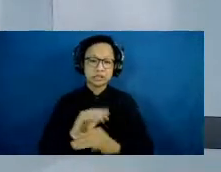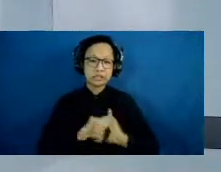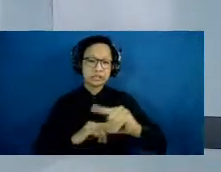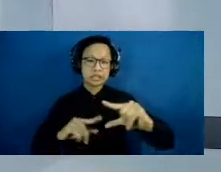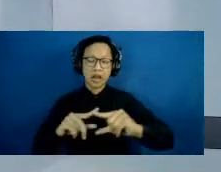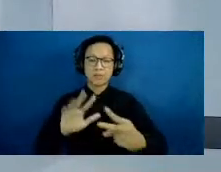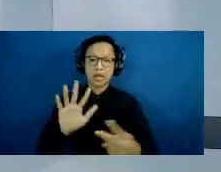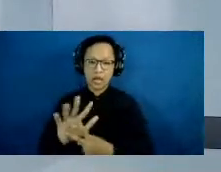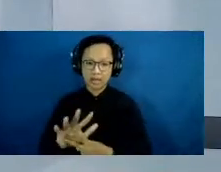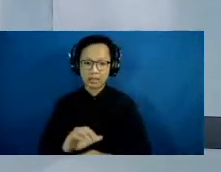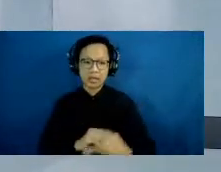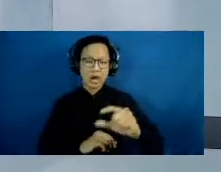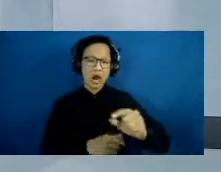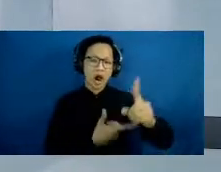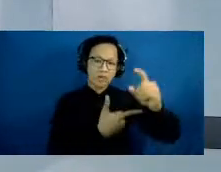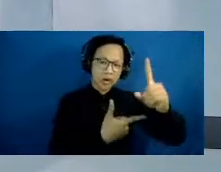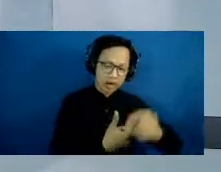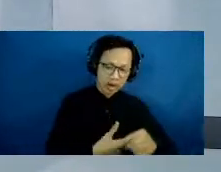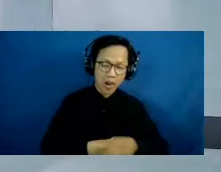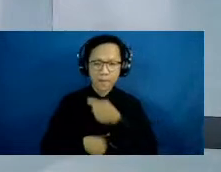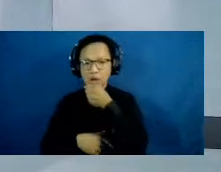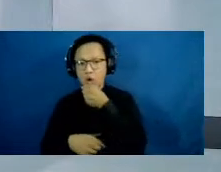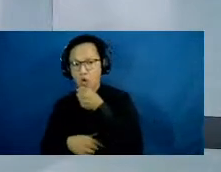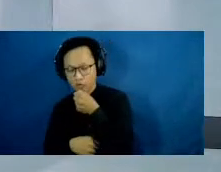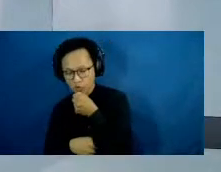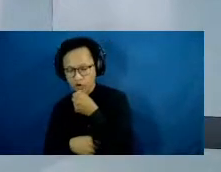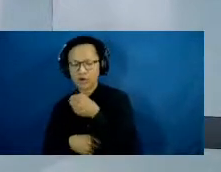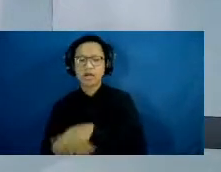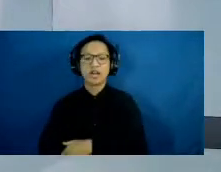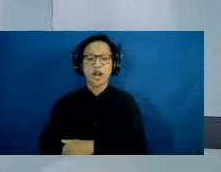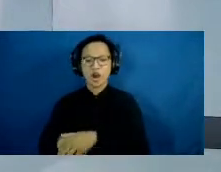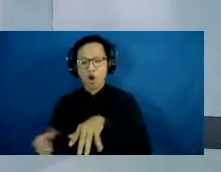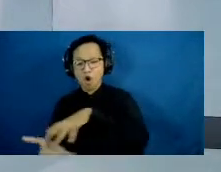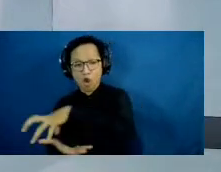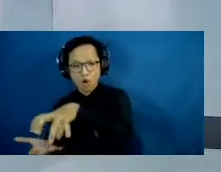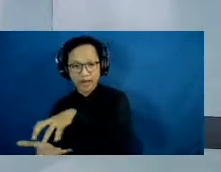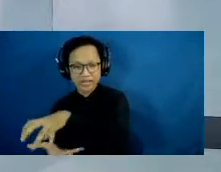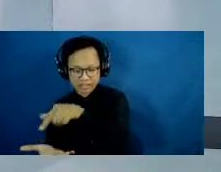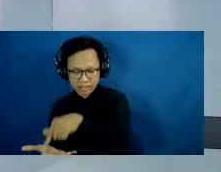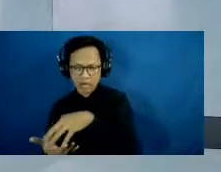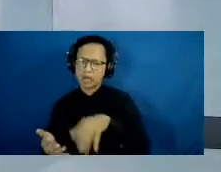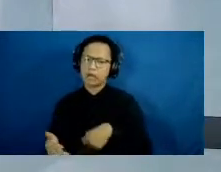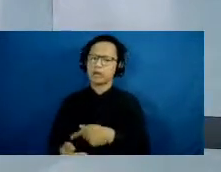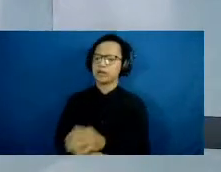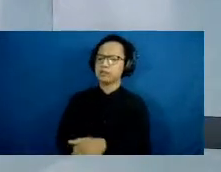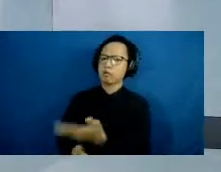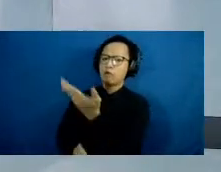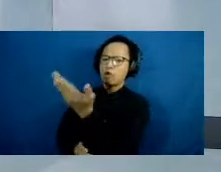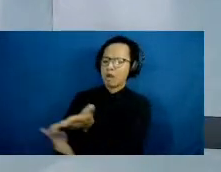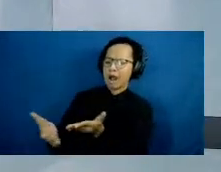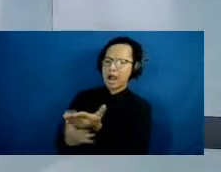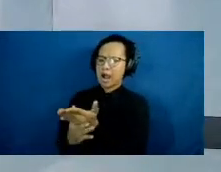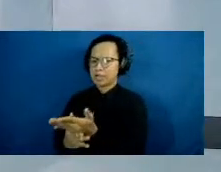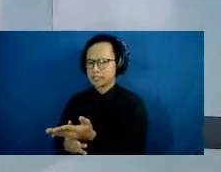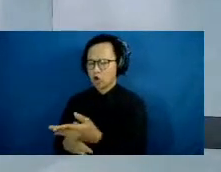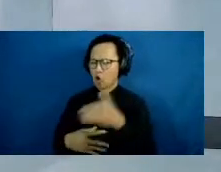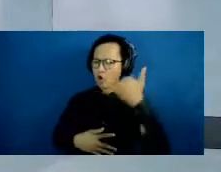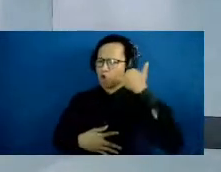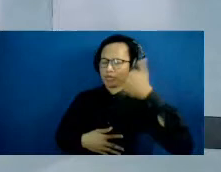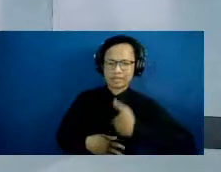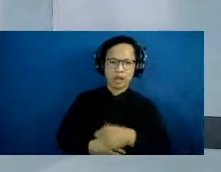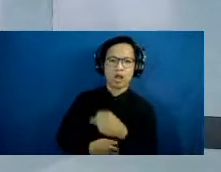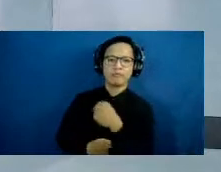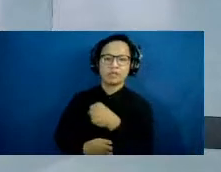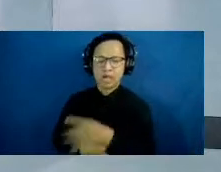camilan? Kamera, mikrofon, dan location. Jadi mereka tidak bisa mengakses kontak kita, nggak bisa. Jadi perusahaan pinjol-pinjol yang legal,